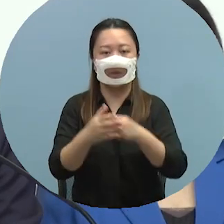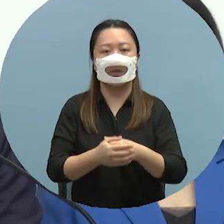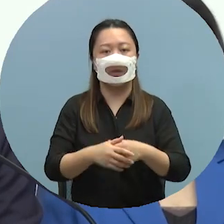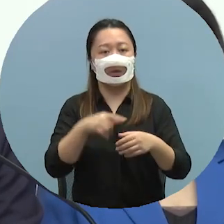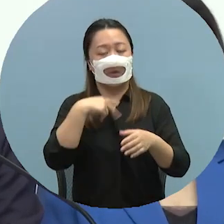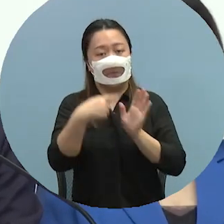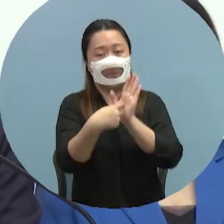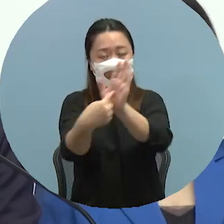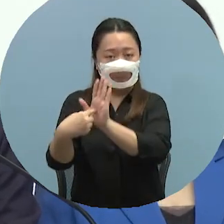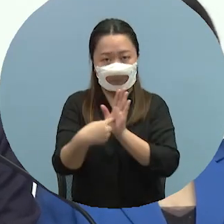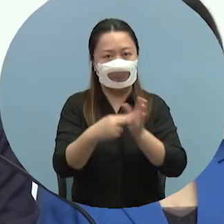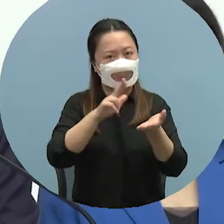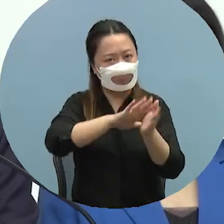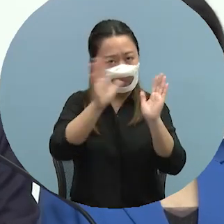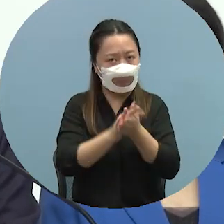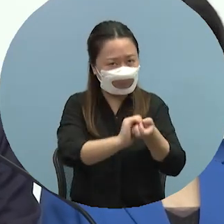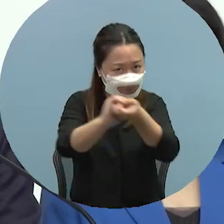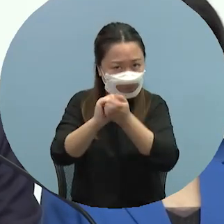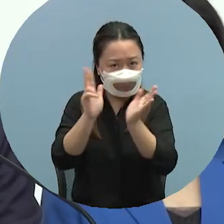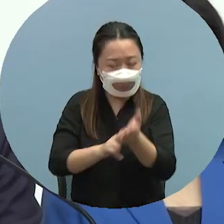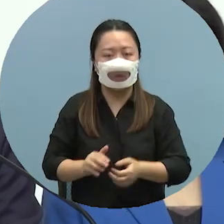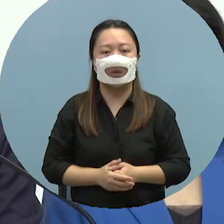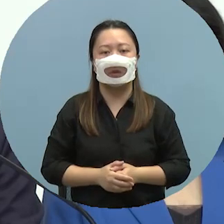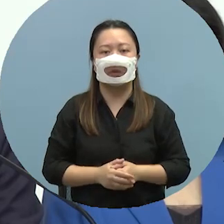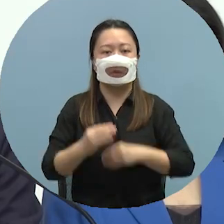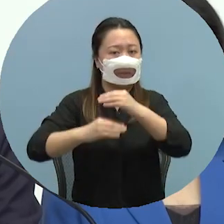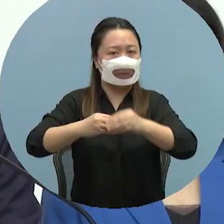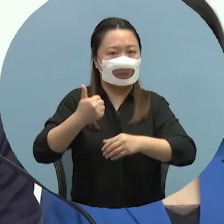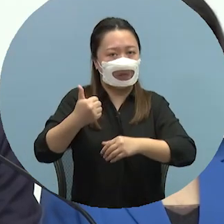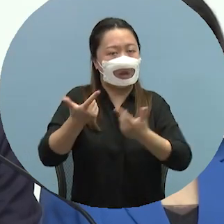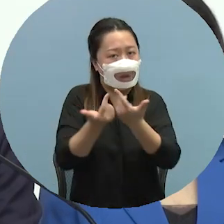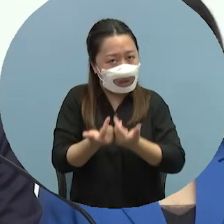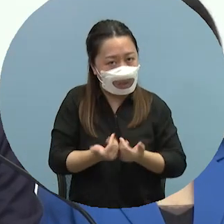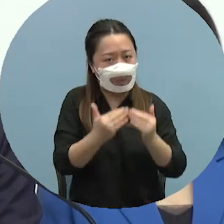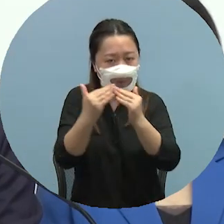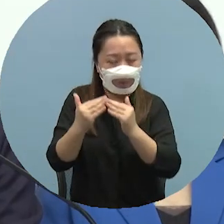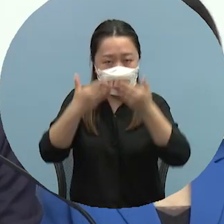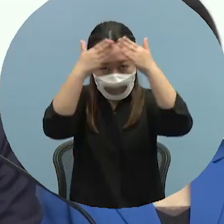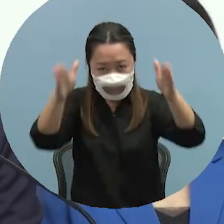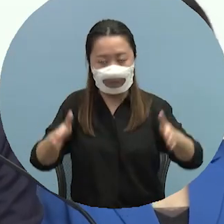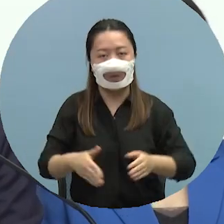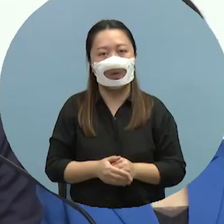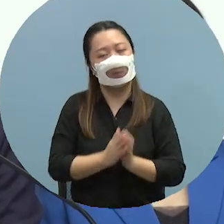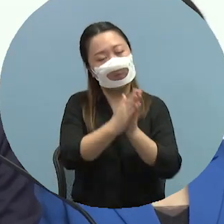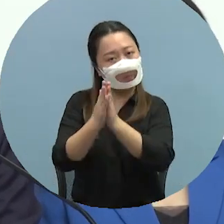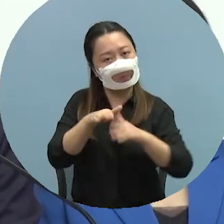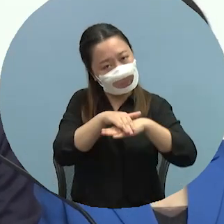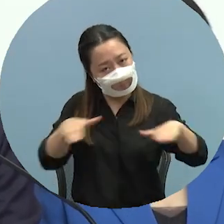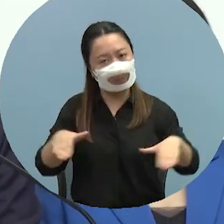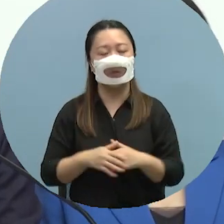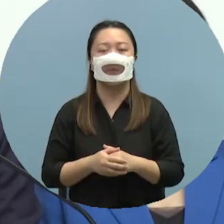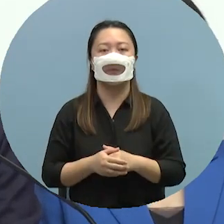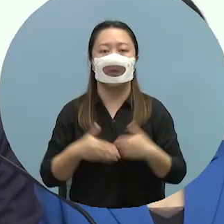信，齊心協力建設一個更宜居、更開放、更和諧，